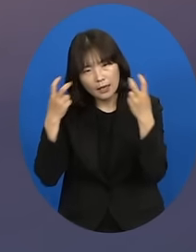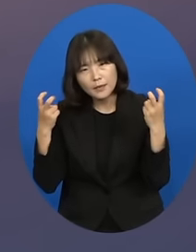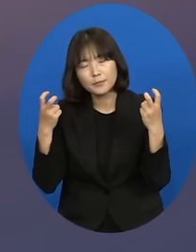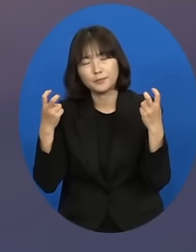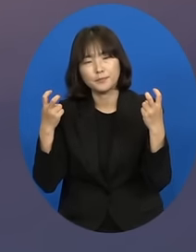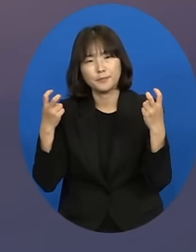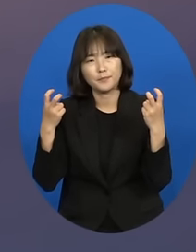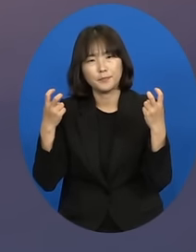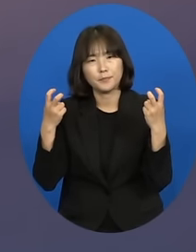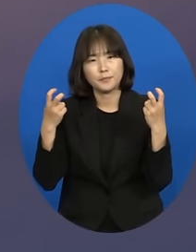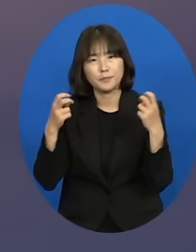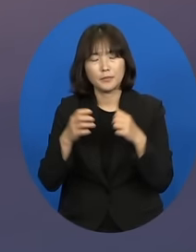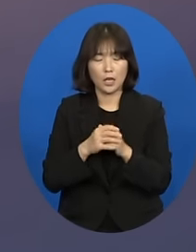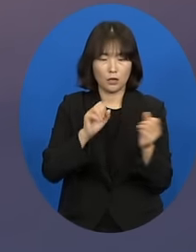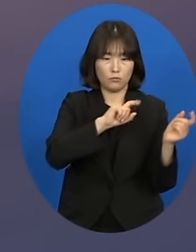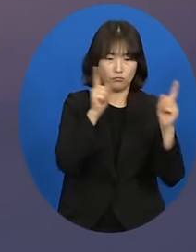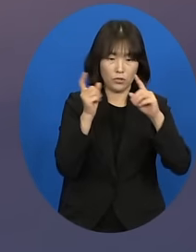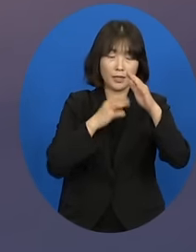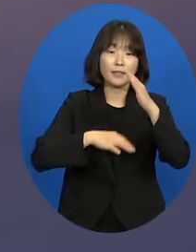그 부활의 아침에